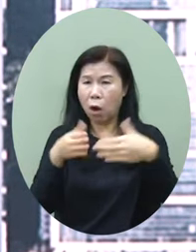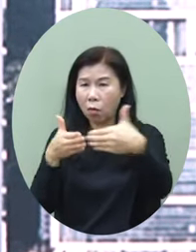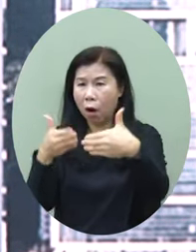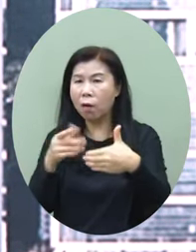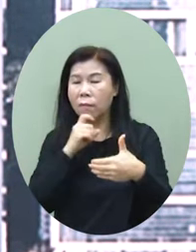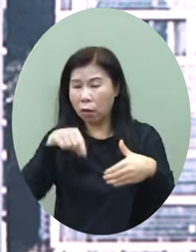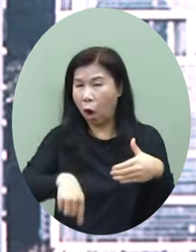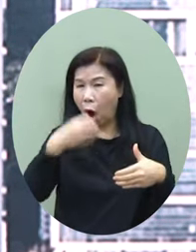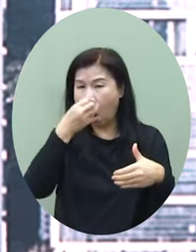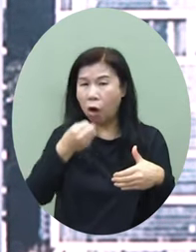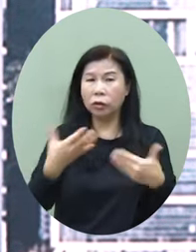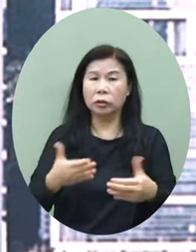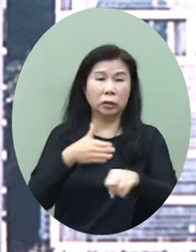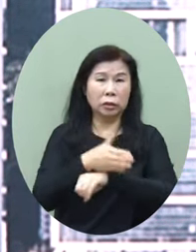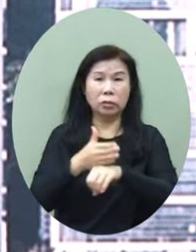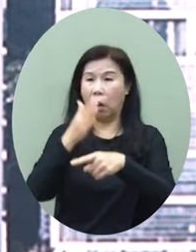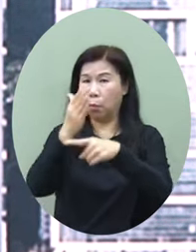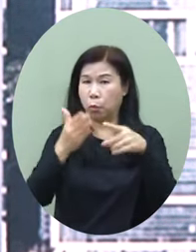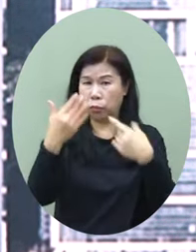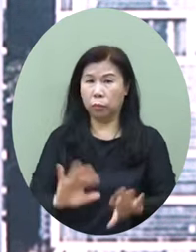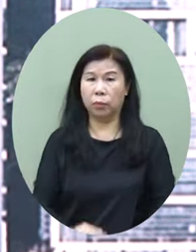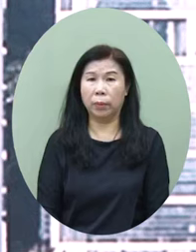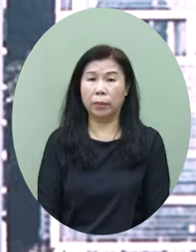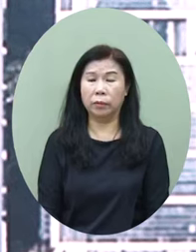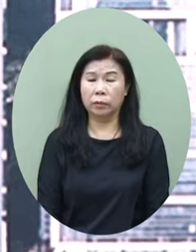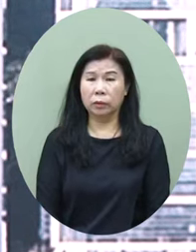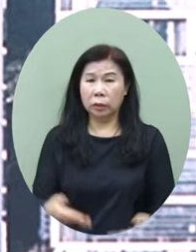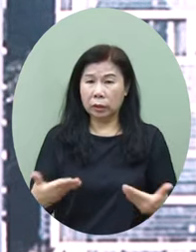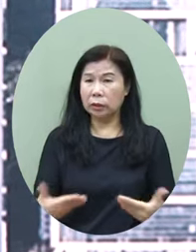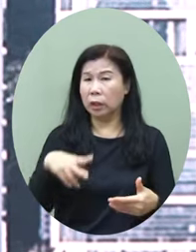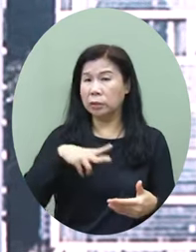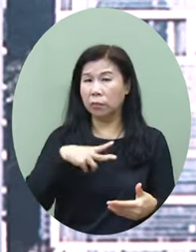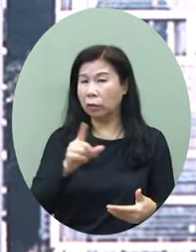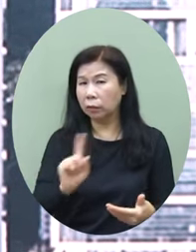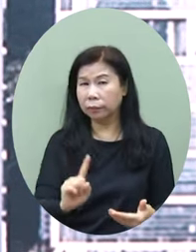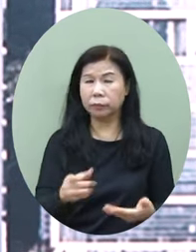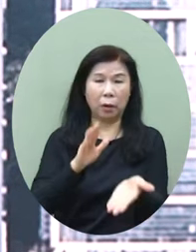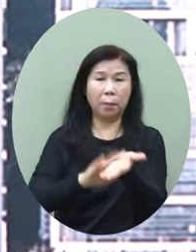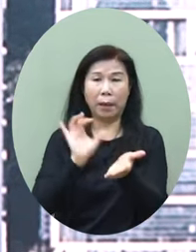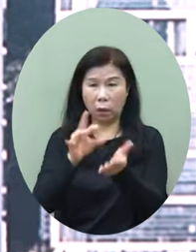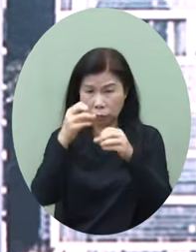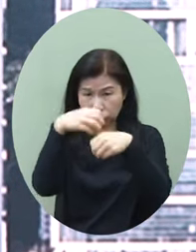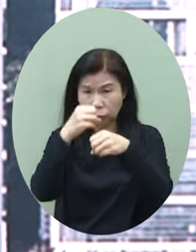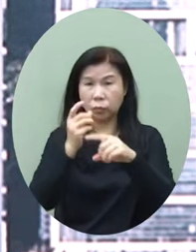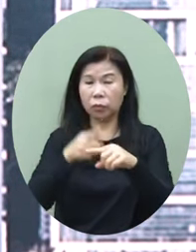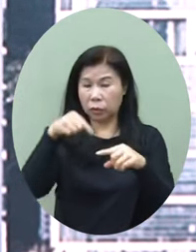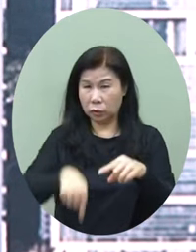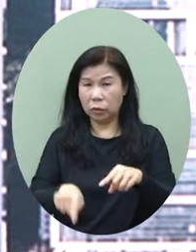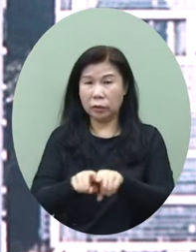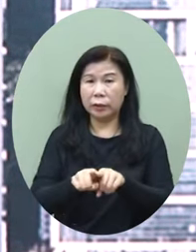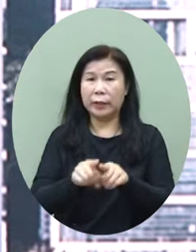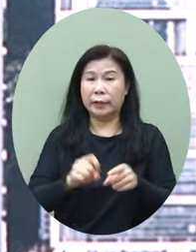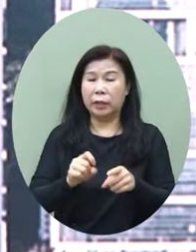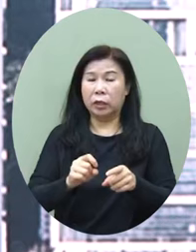本地個案甚至是超過一半所以在這個前提之下病毒檢測仍然是我們這次壓